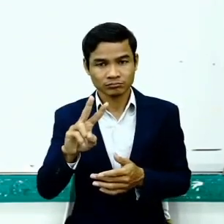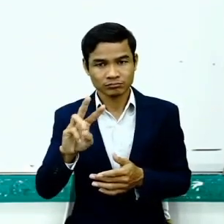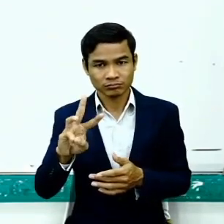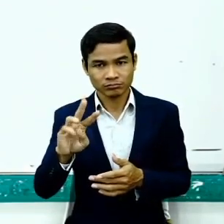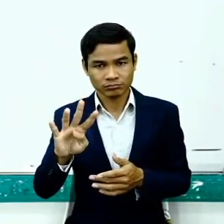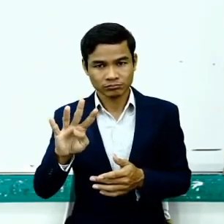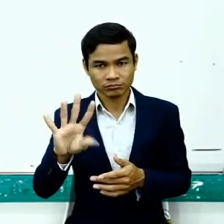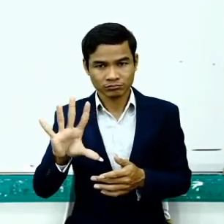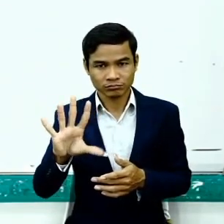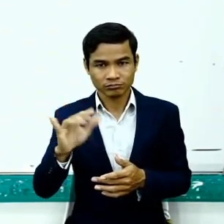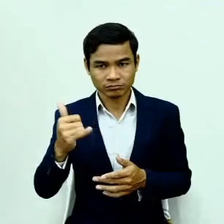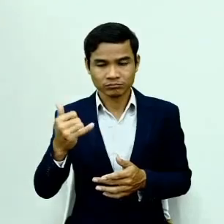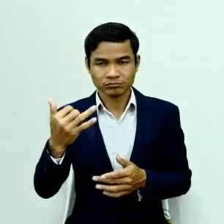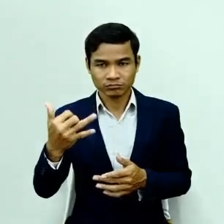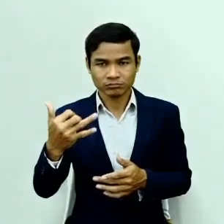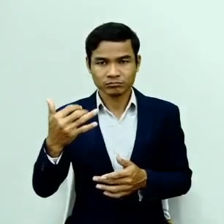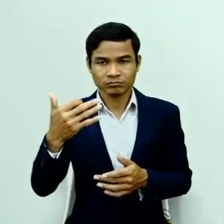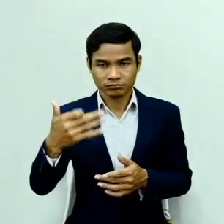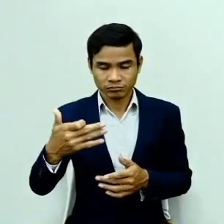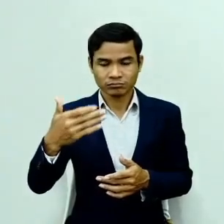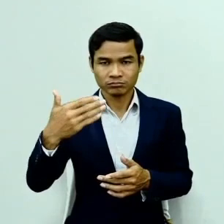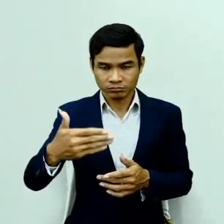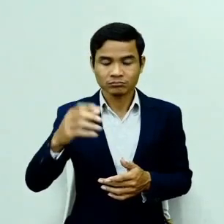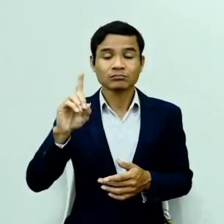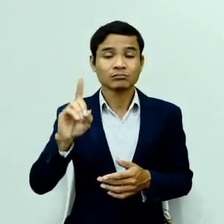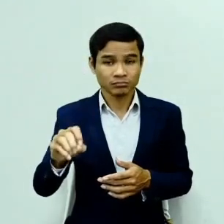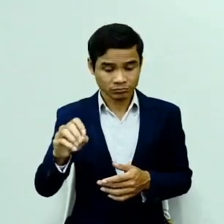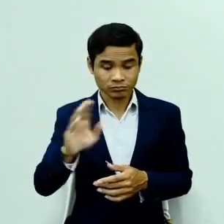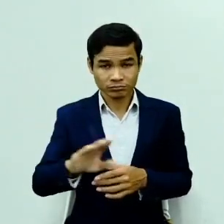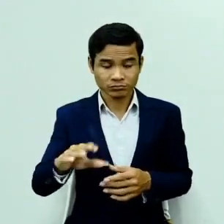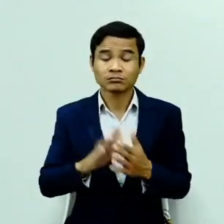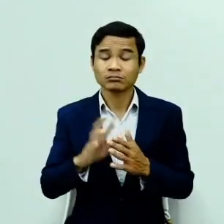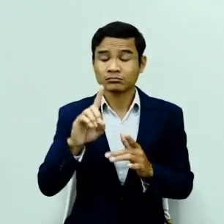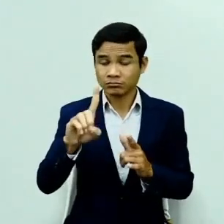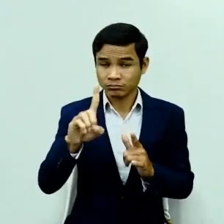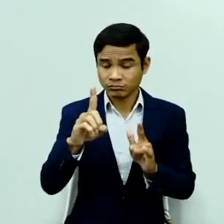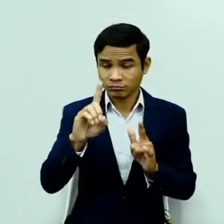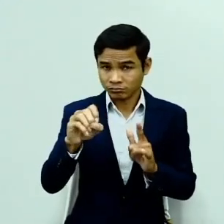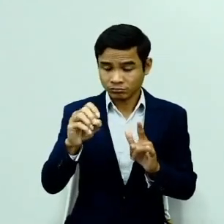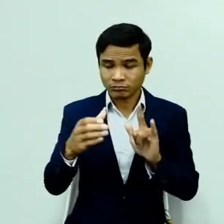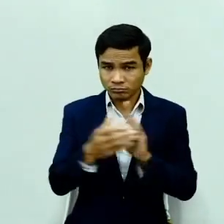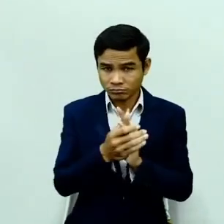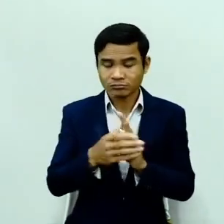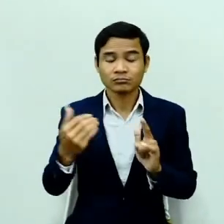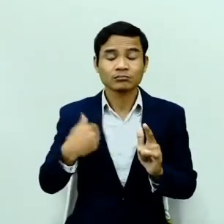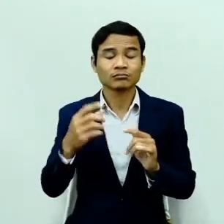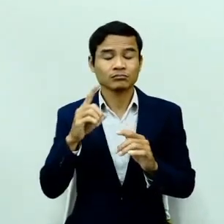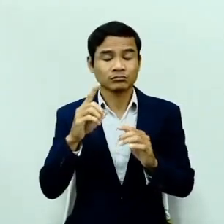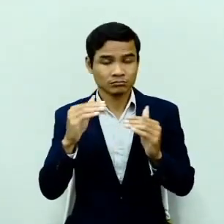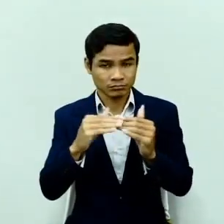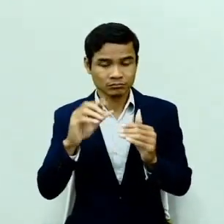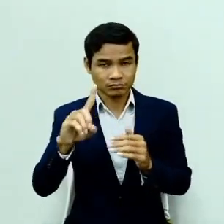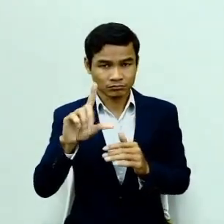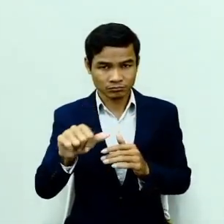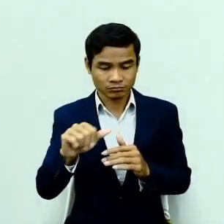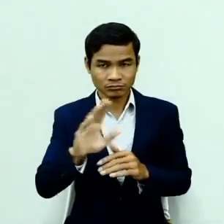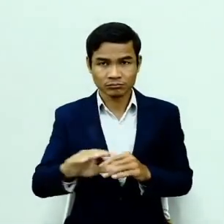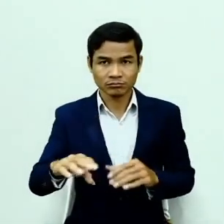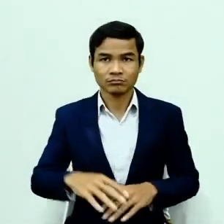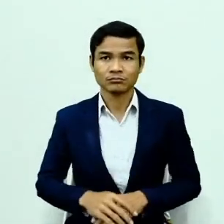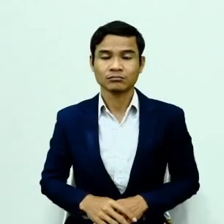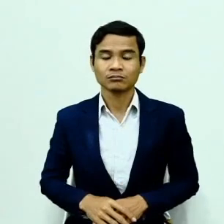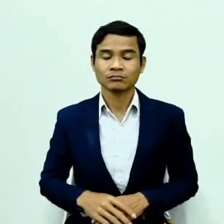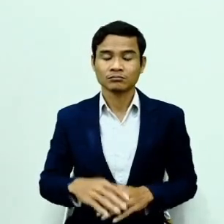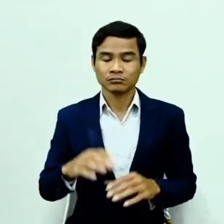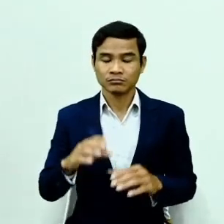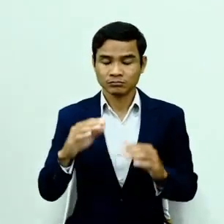bấy, bún. Pram, pram mối, pram pí, pram bấy, pram bún. Đọc, đọc bạch. Chẳng đọc bạch ní xa nâng mối. Mùi rồi nè con nế. Chà,